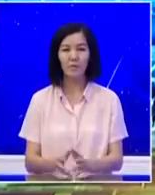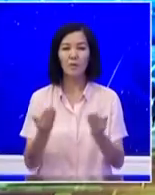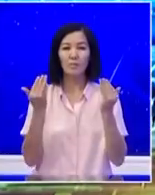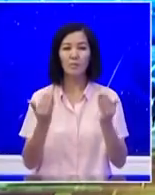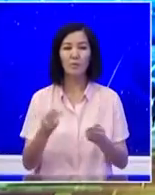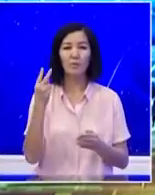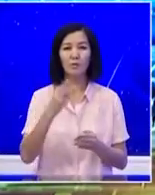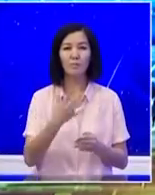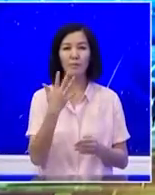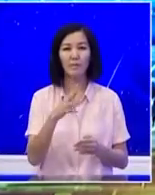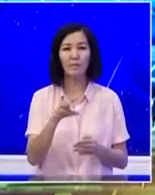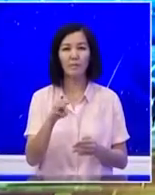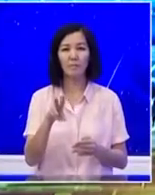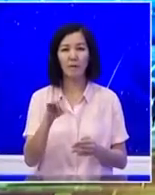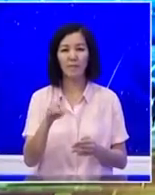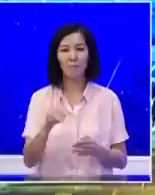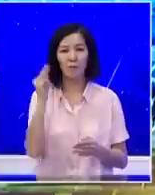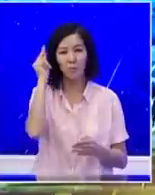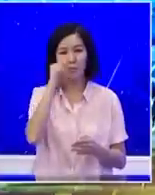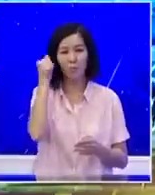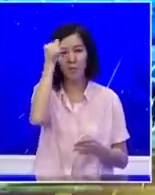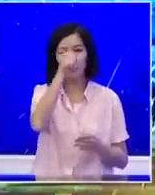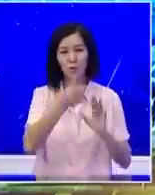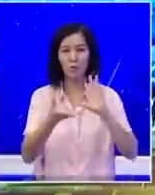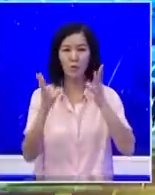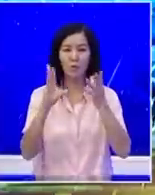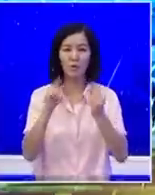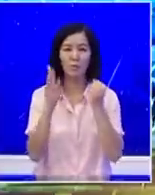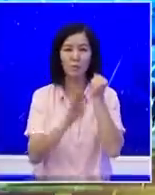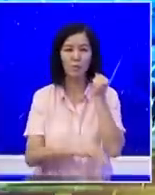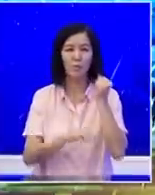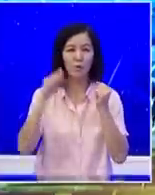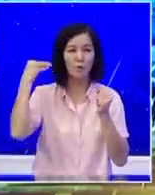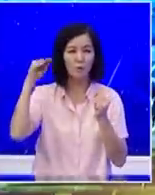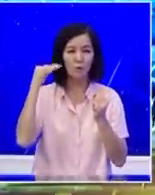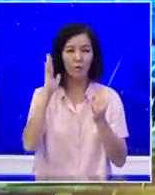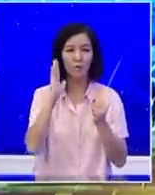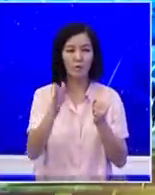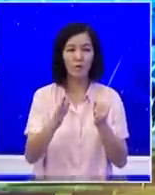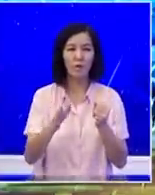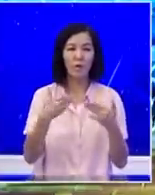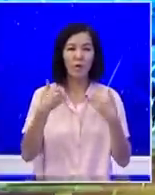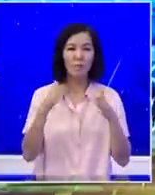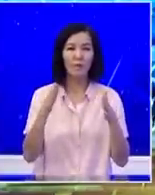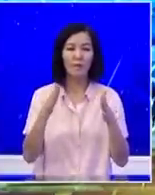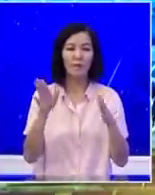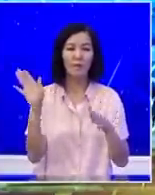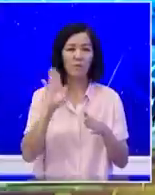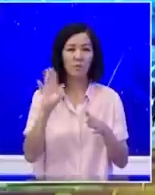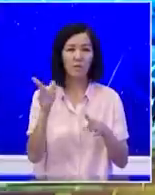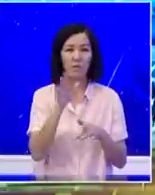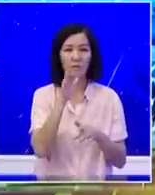Бүгін 25 мамыр оқу жылы қорытындыланып, соңғы қоңырау соғылар күн. Түлектердің алтын ұя мектебімен қоштасар